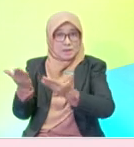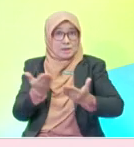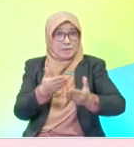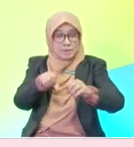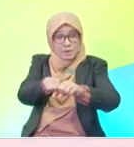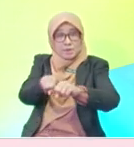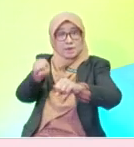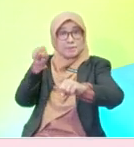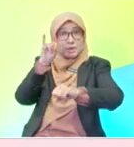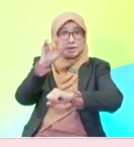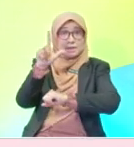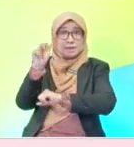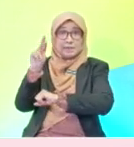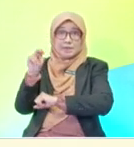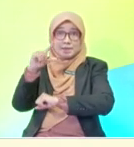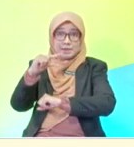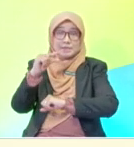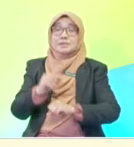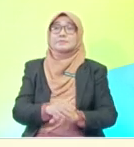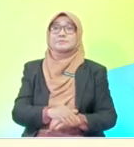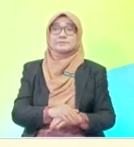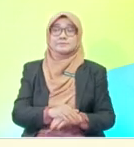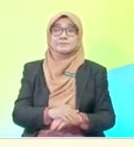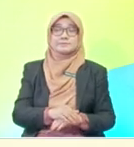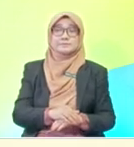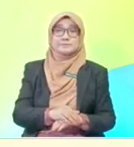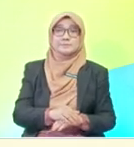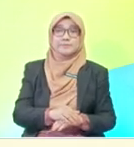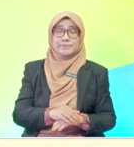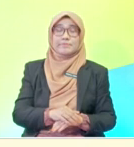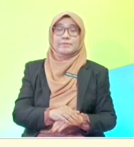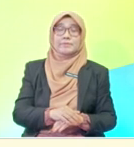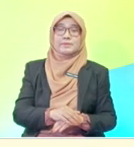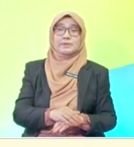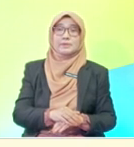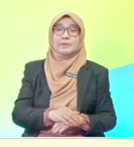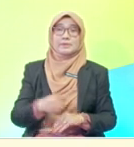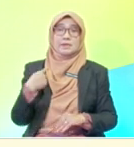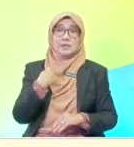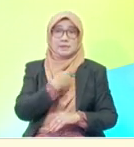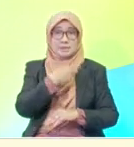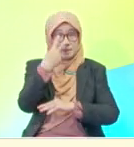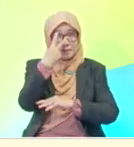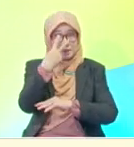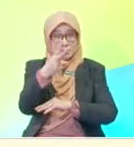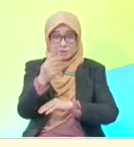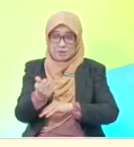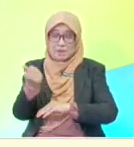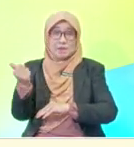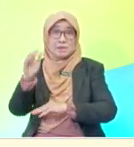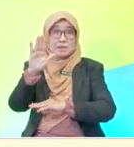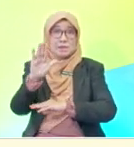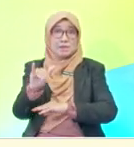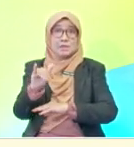yang seterusnya. Baik, cikgu. Okey. Kalau kat sini dalam buku teks, kita boleh lihat antara alat dan bahan yang